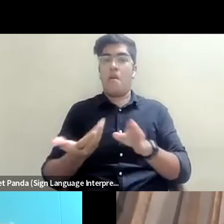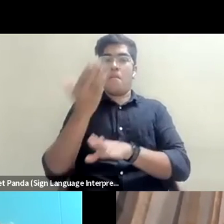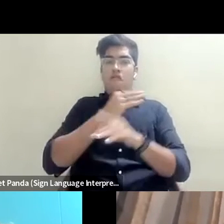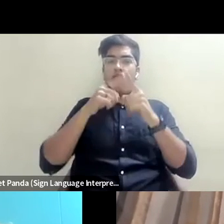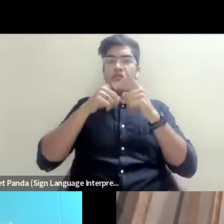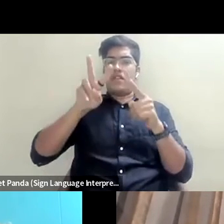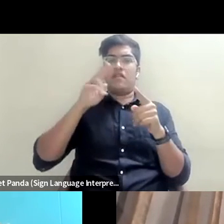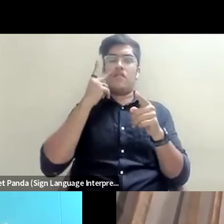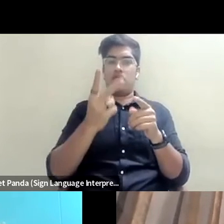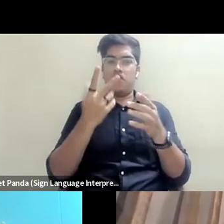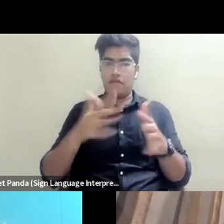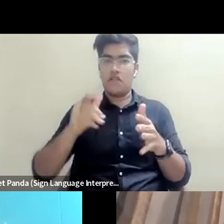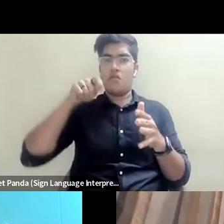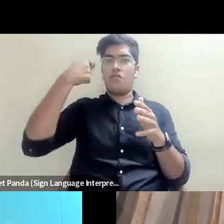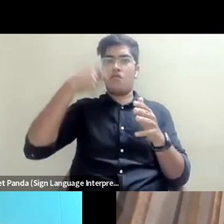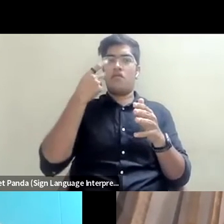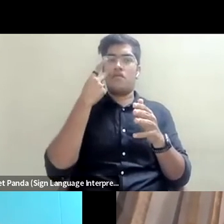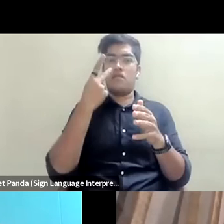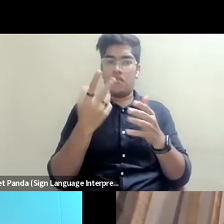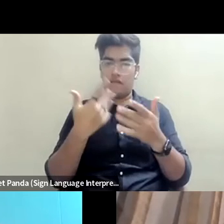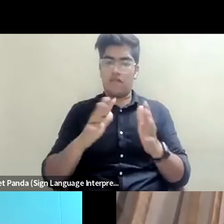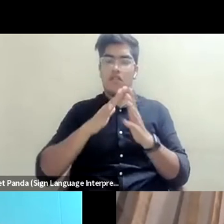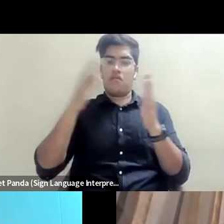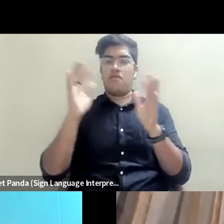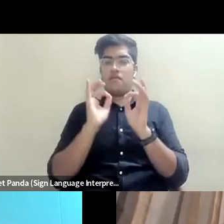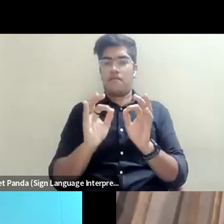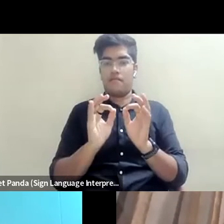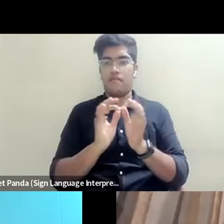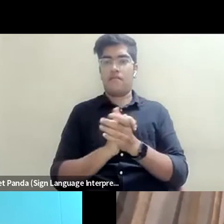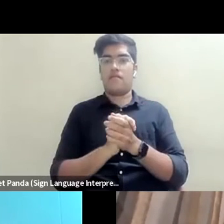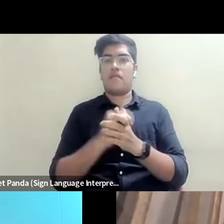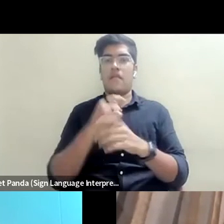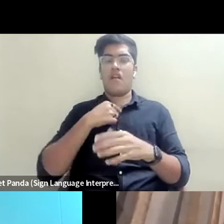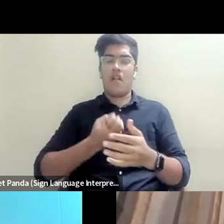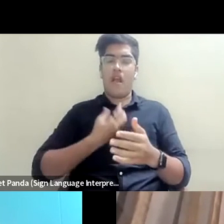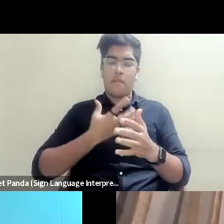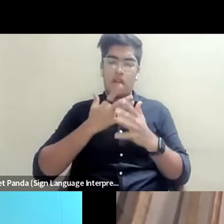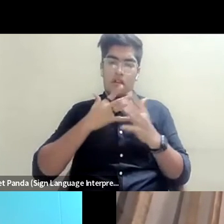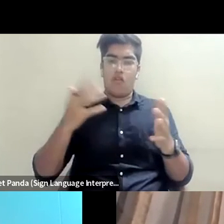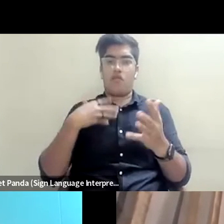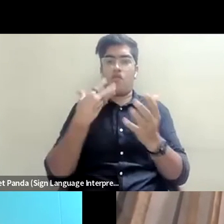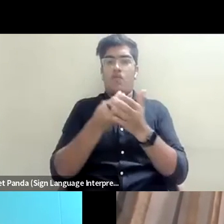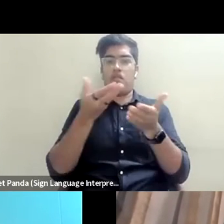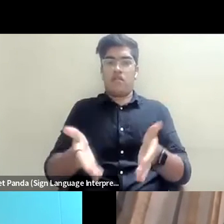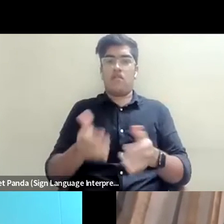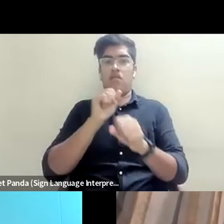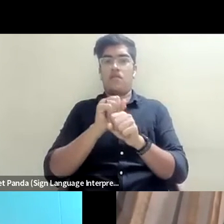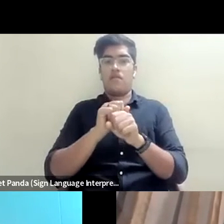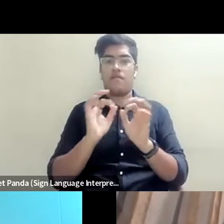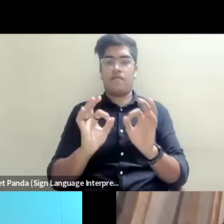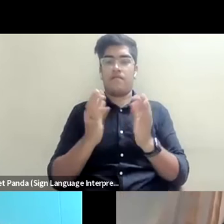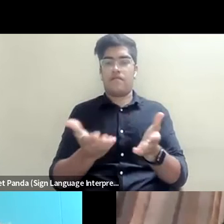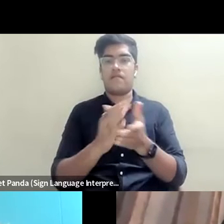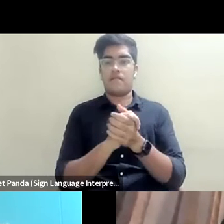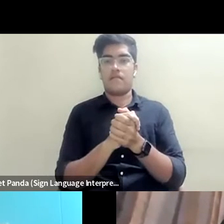आपका फिल्म भी देखा है, and I'm mighty pleased to have you and to have having heard